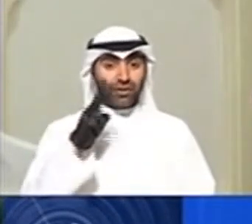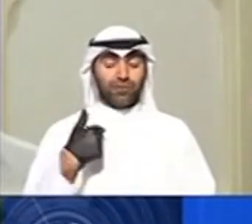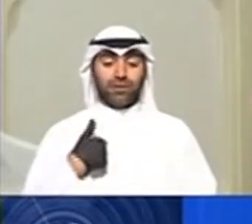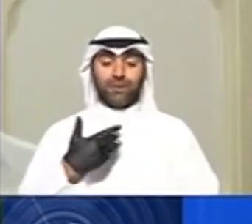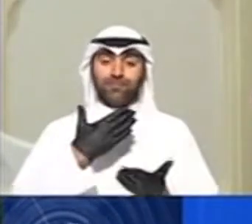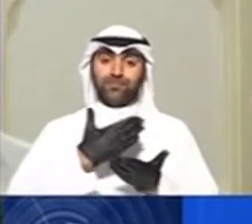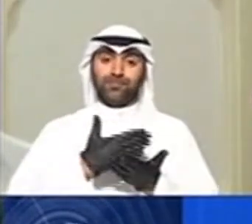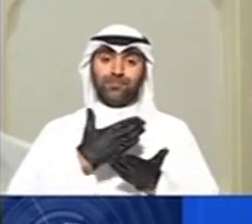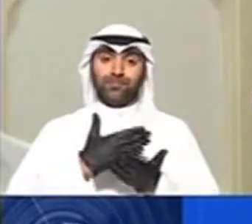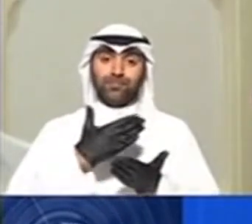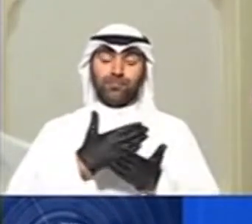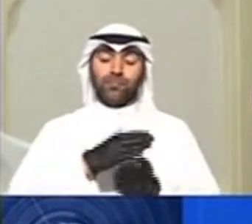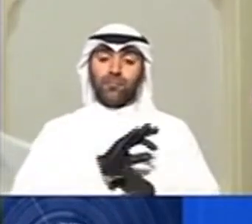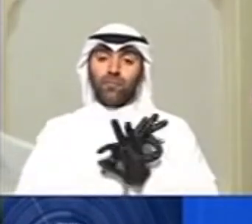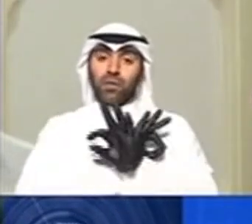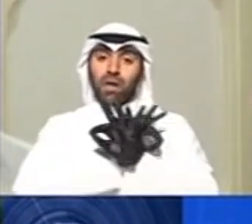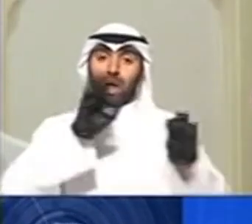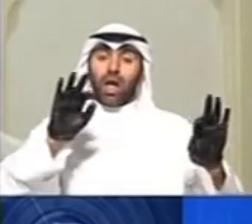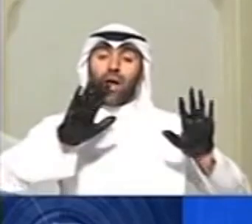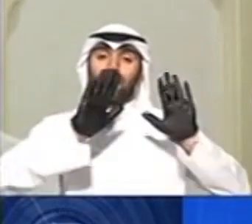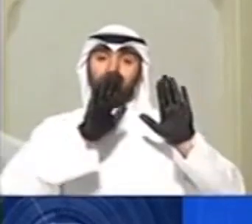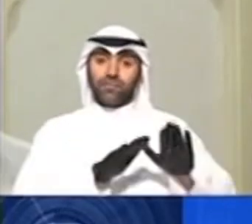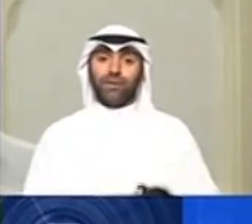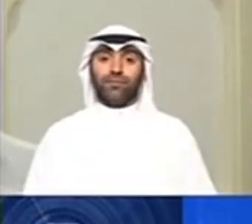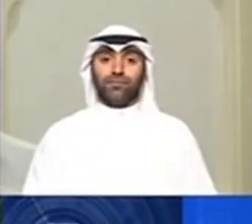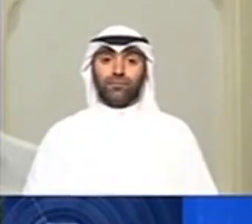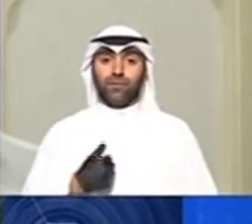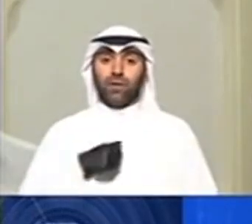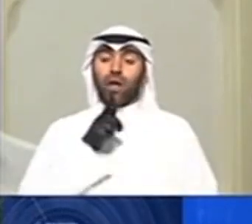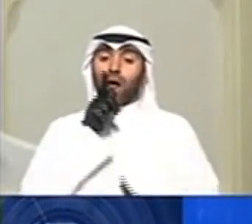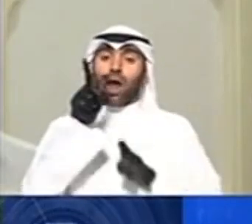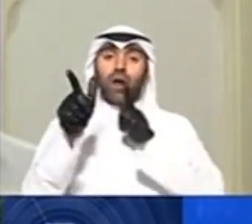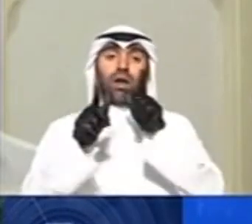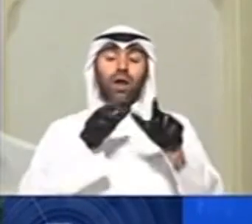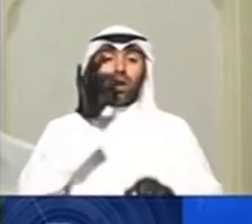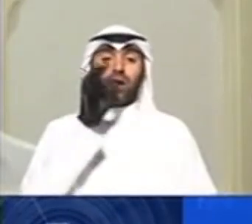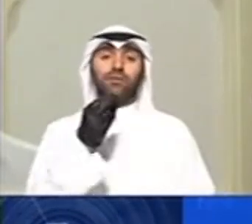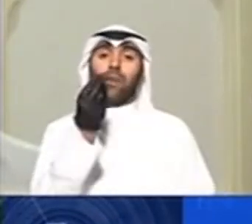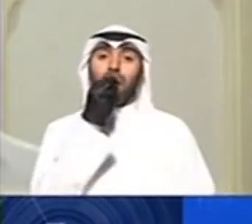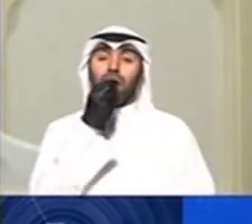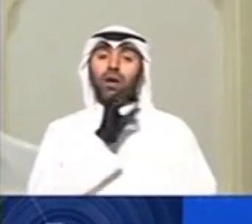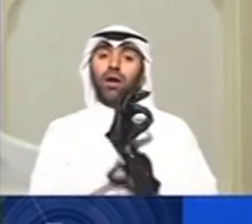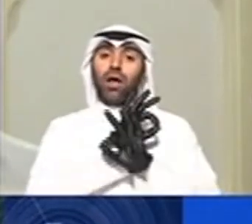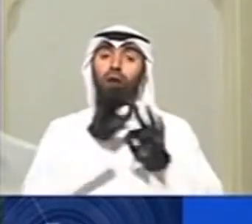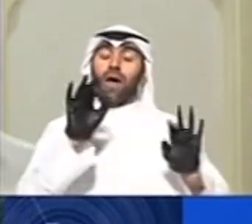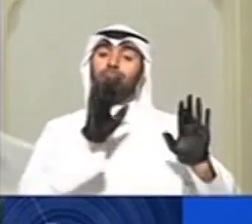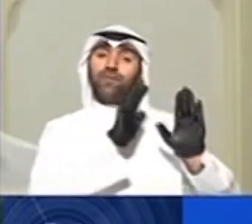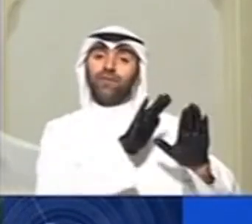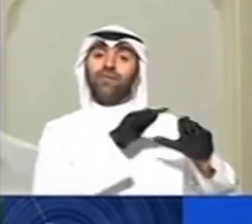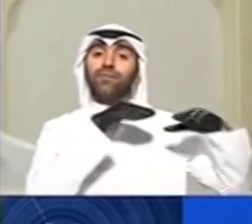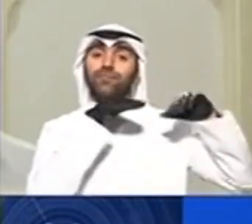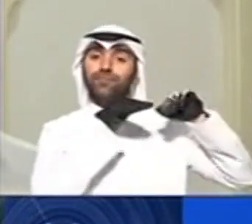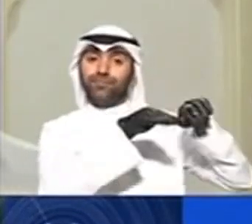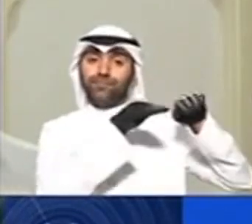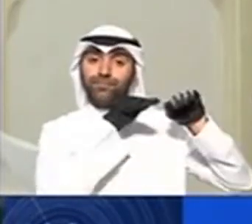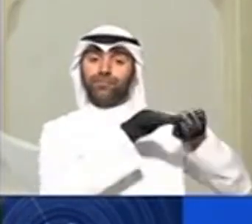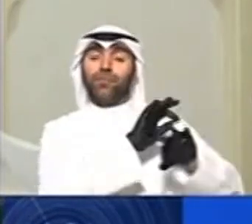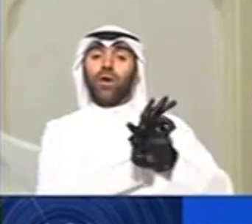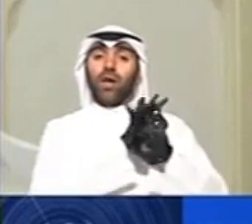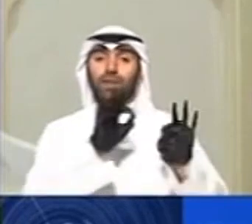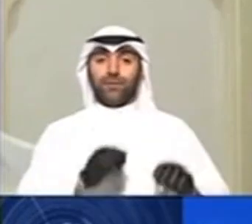فيروس كورونا سموك هو فيروس من سلالة معروفة تصيب الثدييات